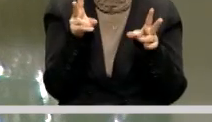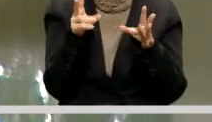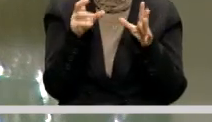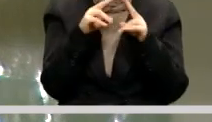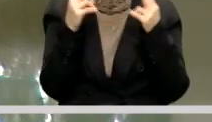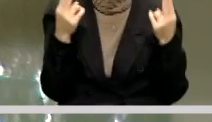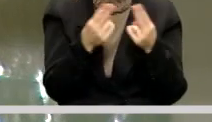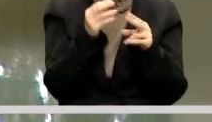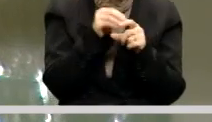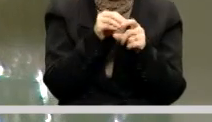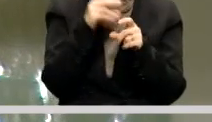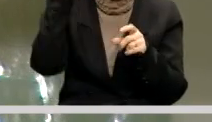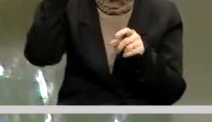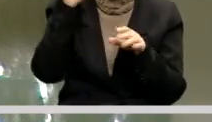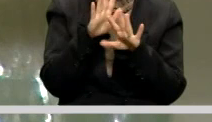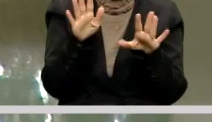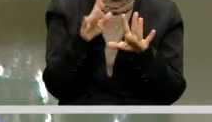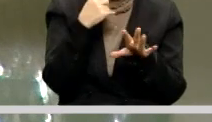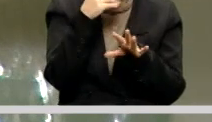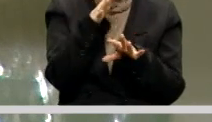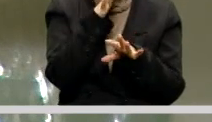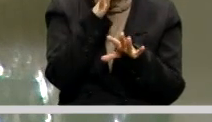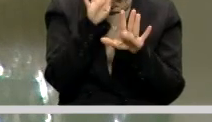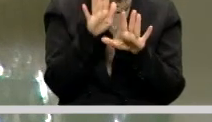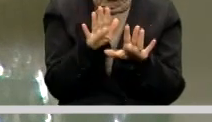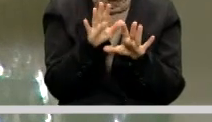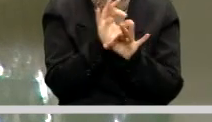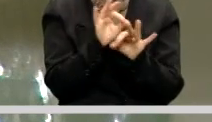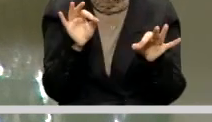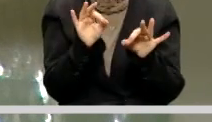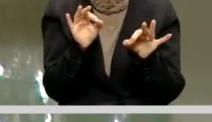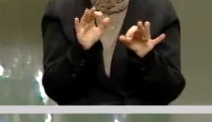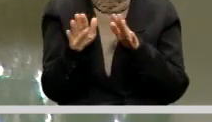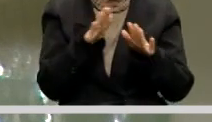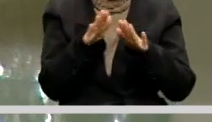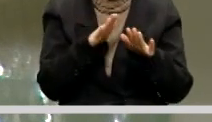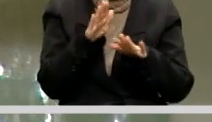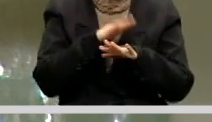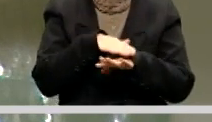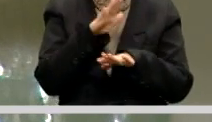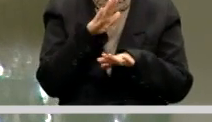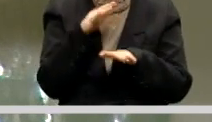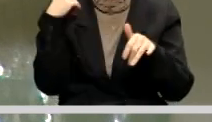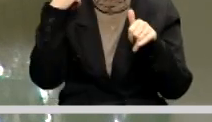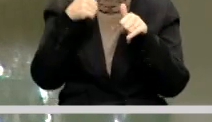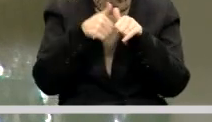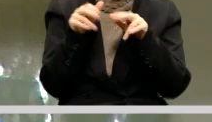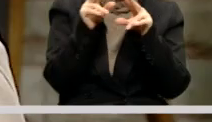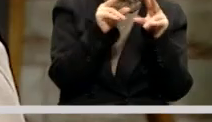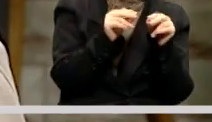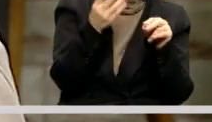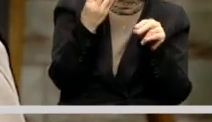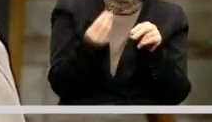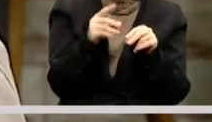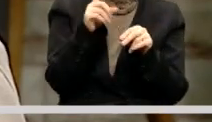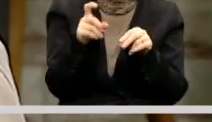yine de kıpırdayamıyorsunuz. Evet. O açılma olana kadar kıpırdayamıyorsunuz, öyle mi? Tekrar uyuyabiliyor musunuz? O da olmuyor sanki. O korkuyu ilk